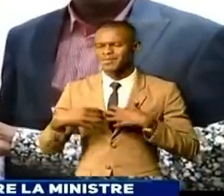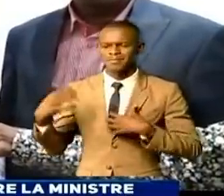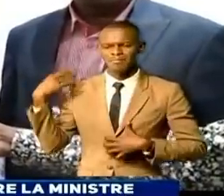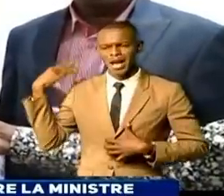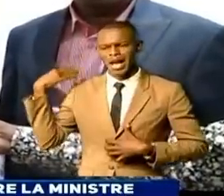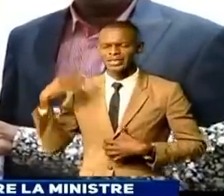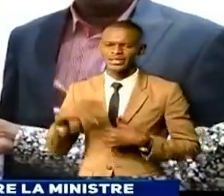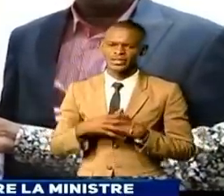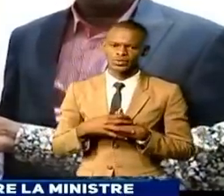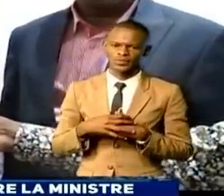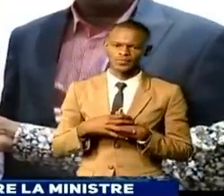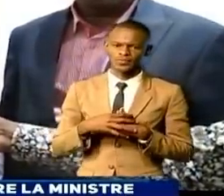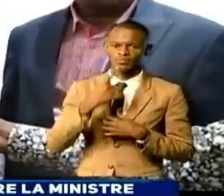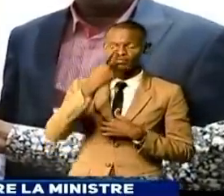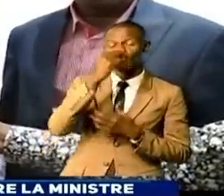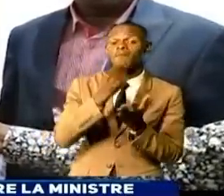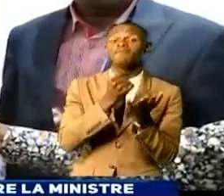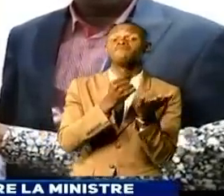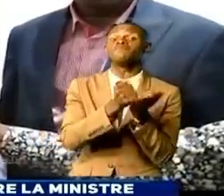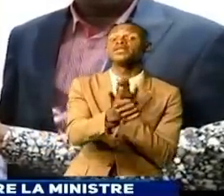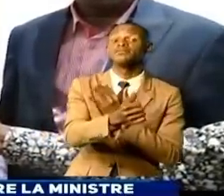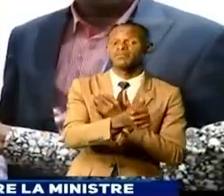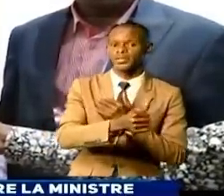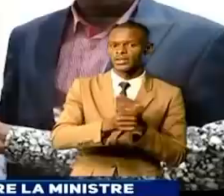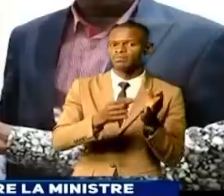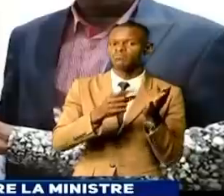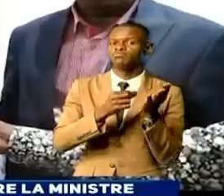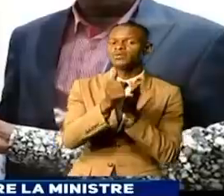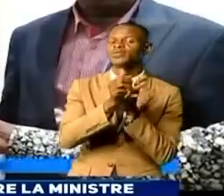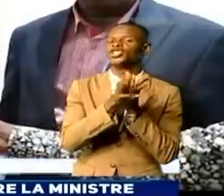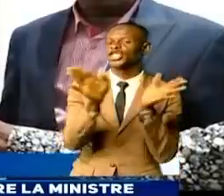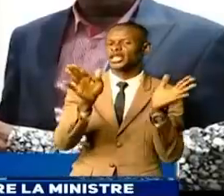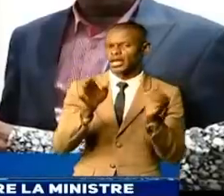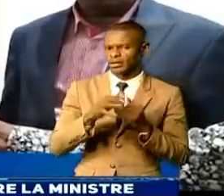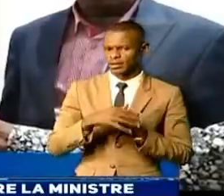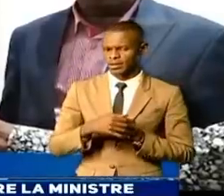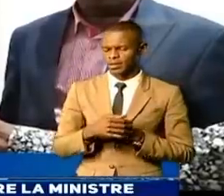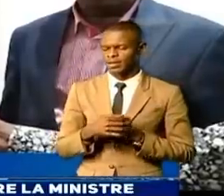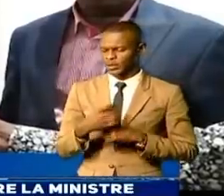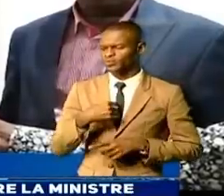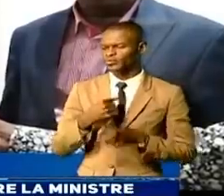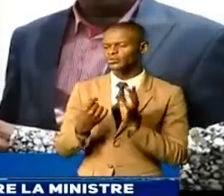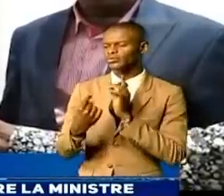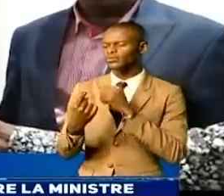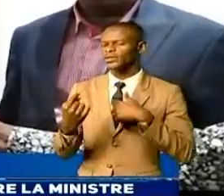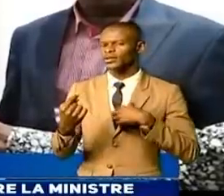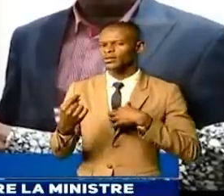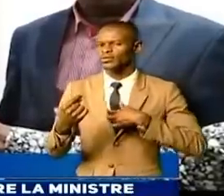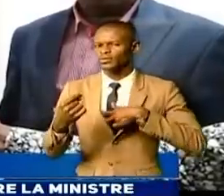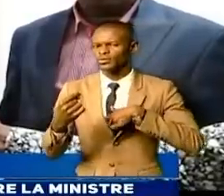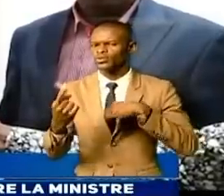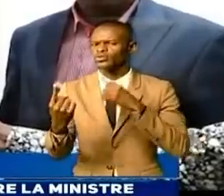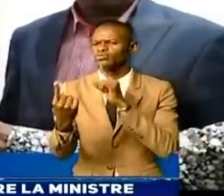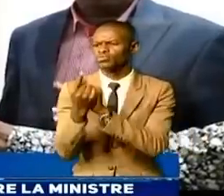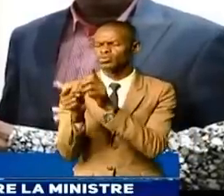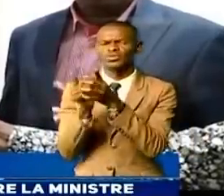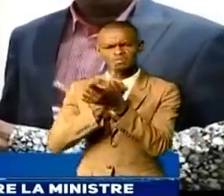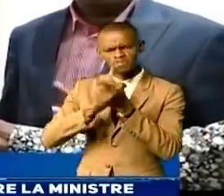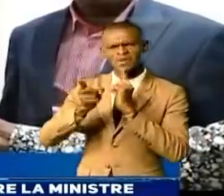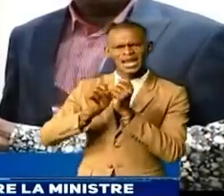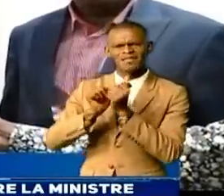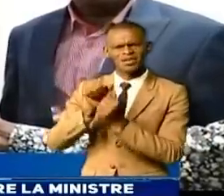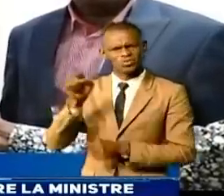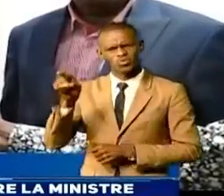notamment pour la prime générale, nous sommes passés, puisqu'il fallait aplanir le vu avec l'employeur, voir un